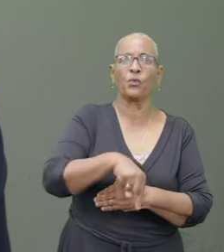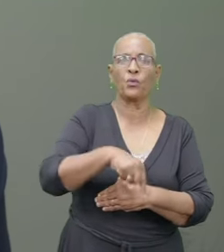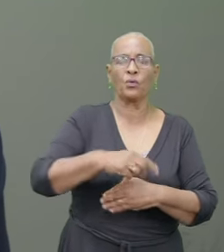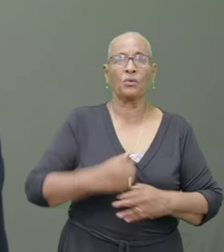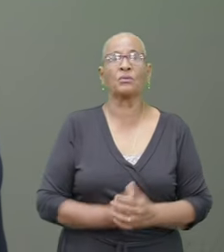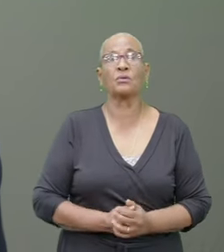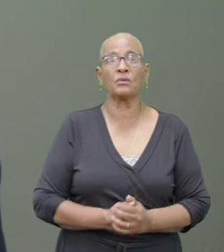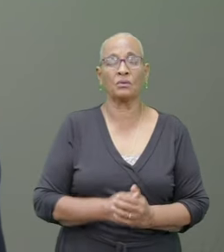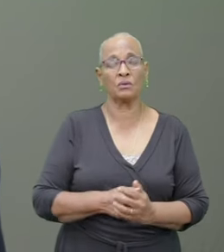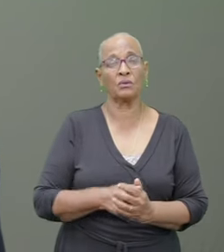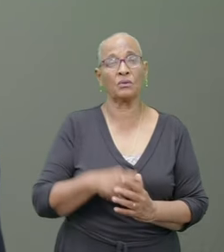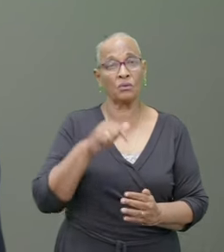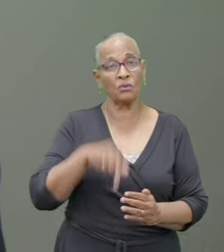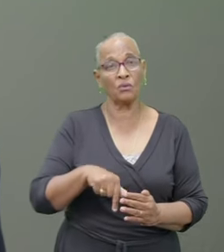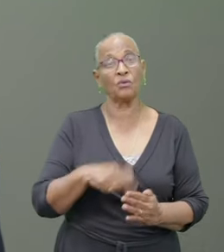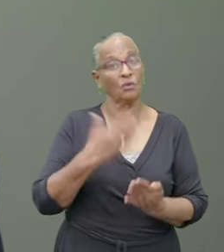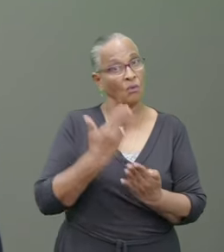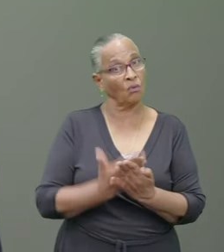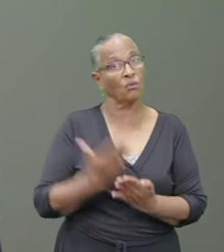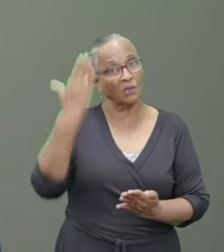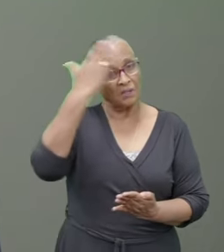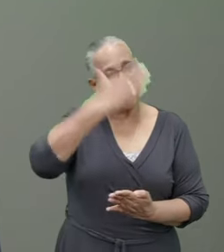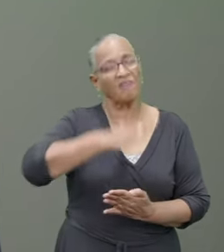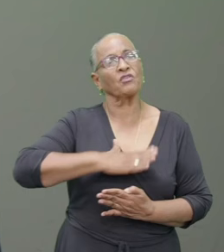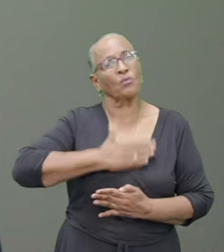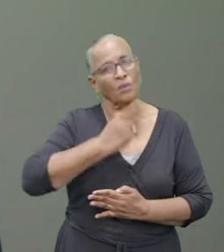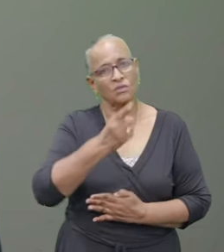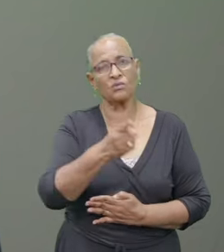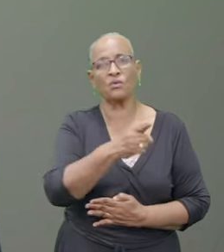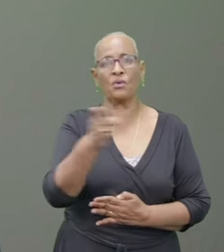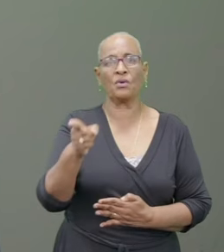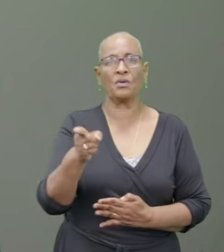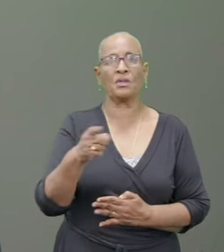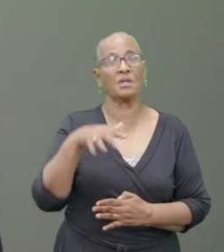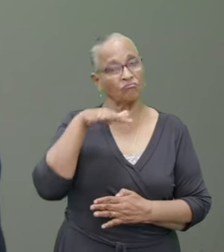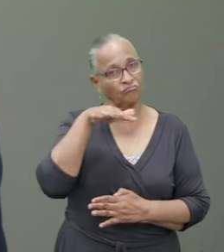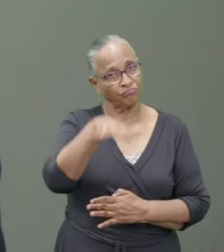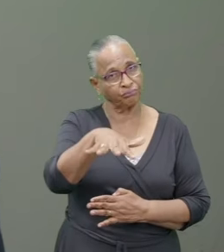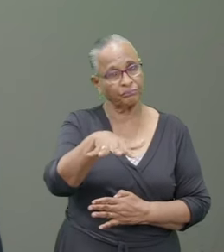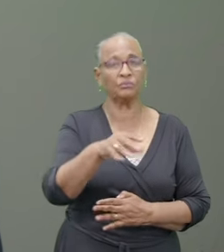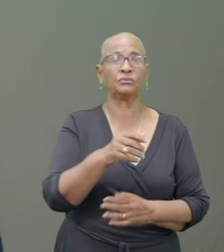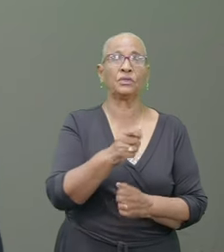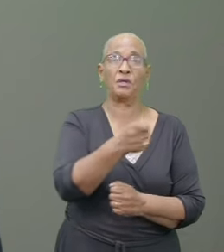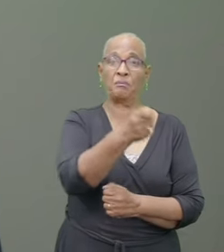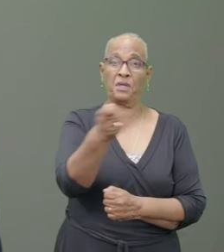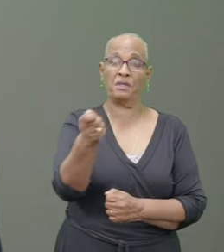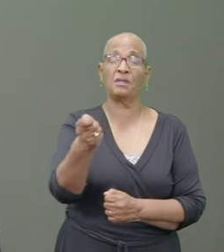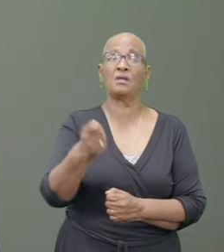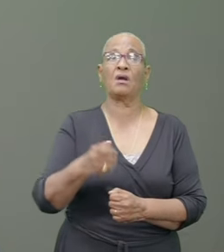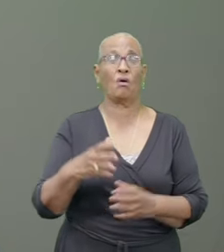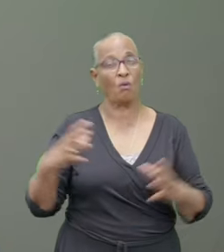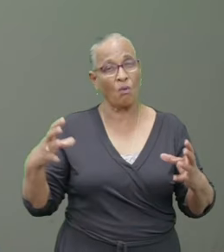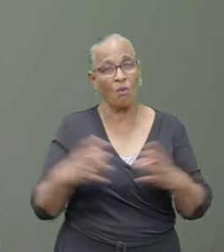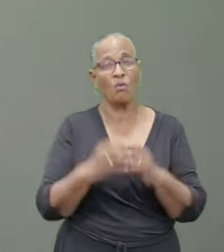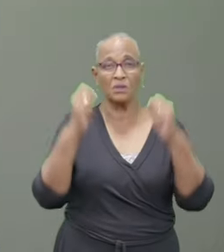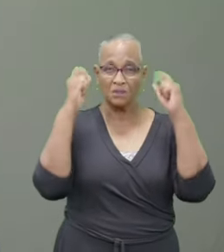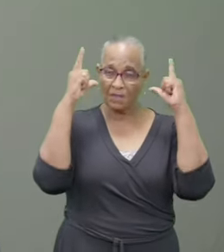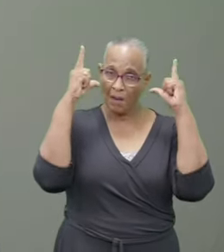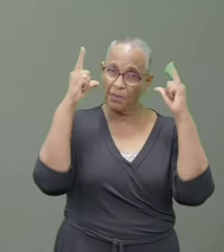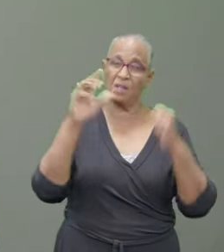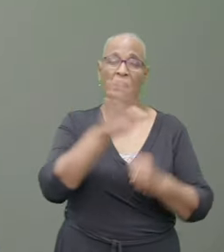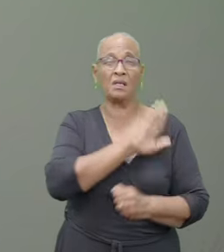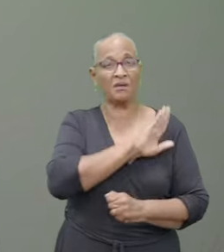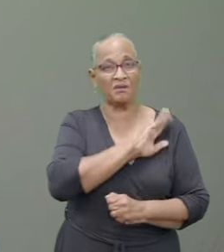Laat me u al een goede avond wensen. Aanwezige media, maar ook de samenleving en iedereen die